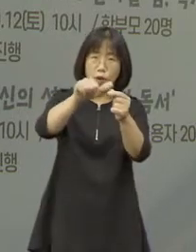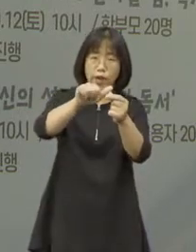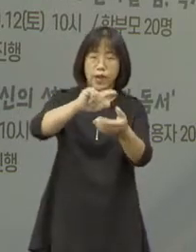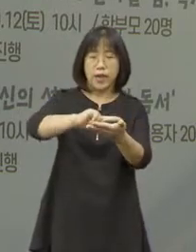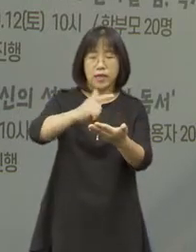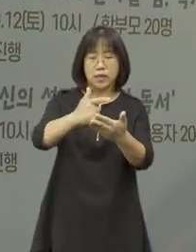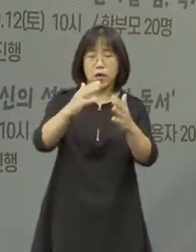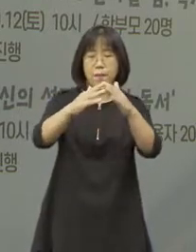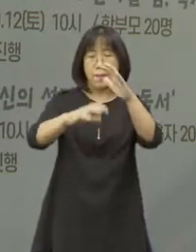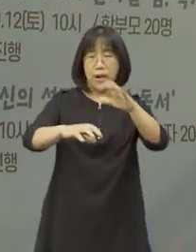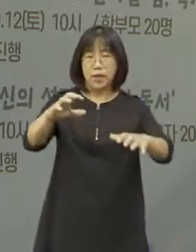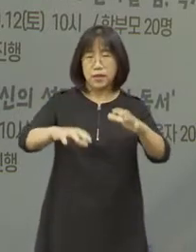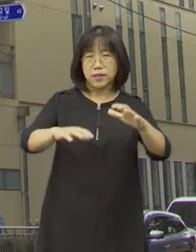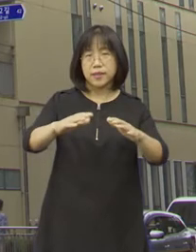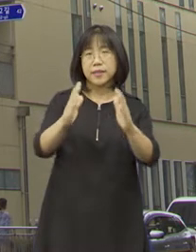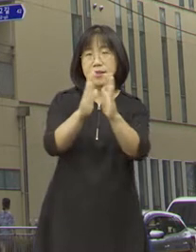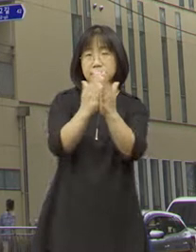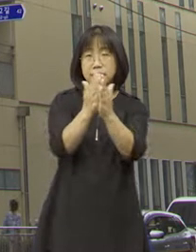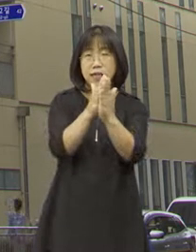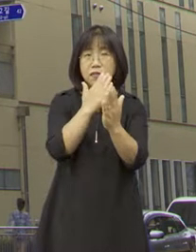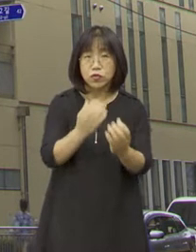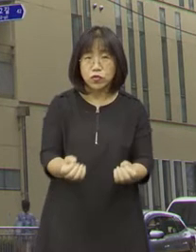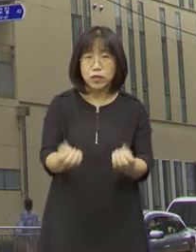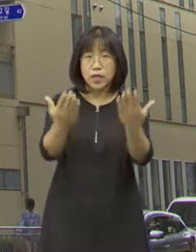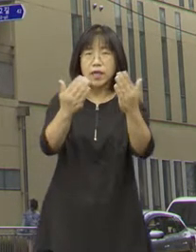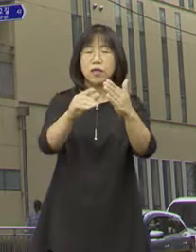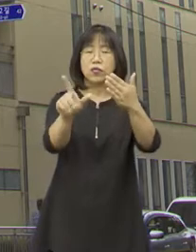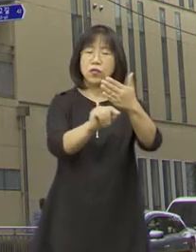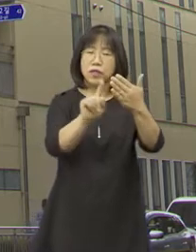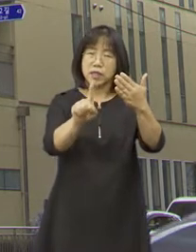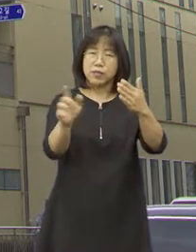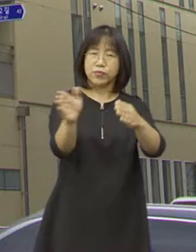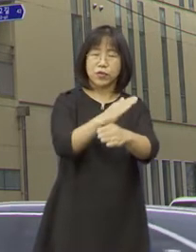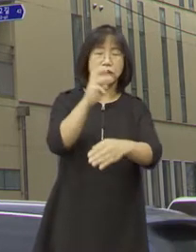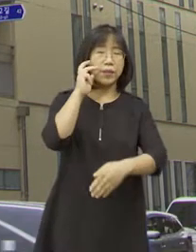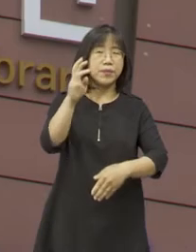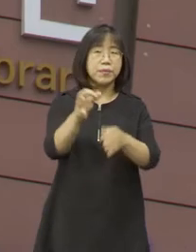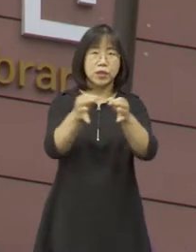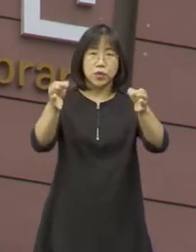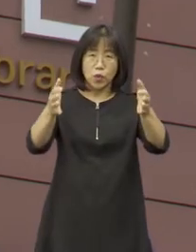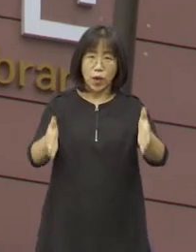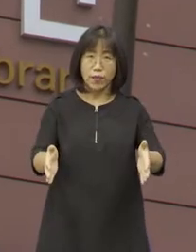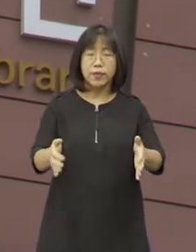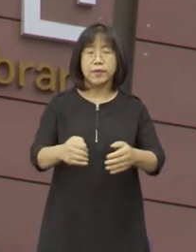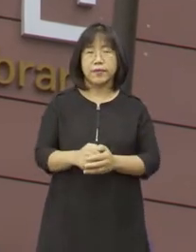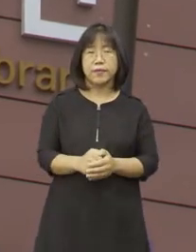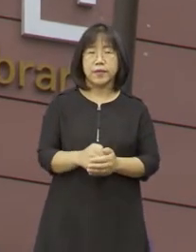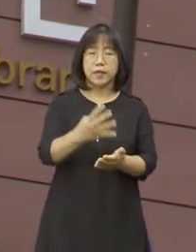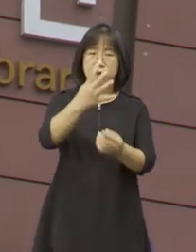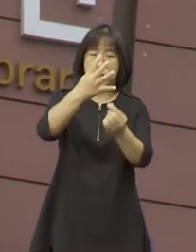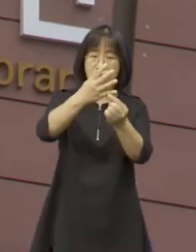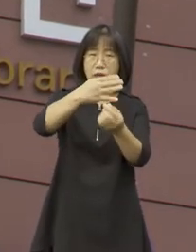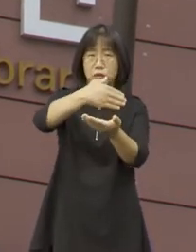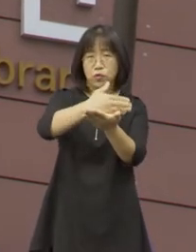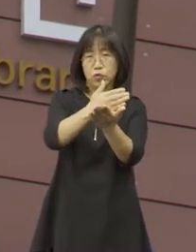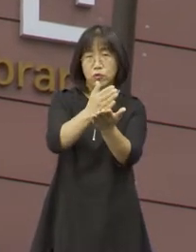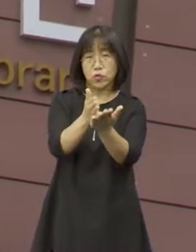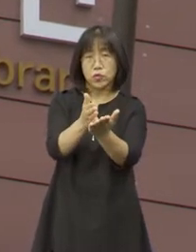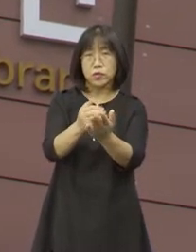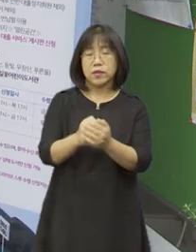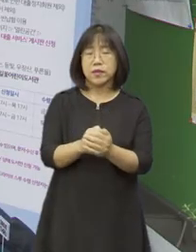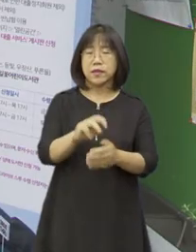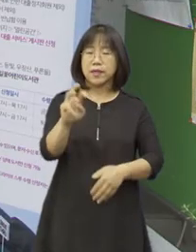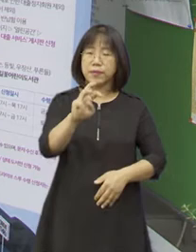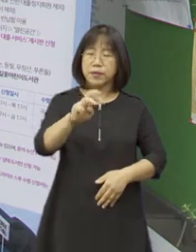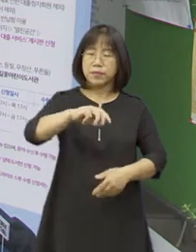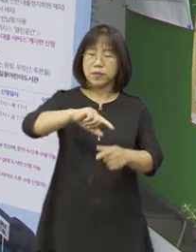제5회 강서마을 책축제가 9월 1일부터 30일 동안 8개 구립 도서관을 중심으로 4가지 테마,